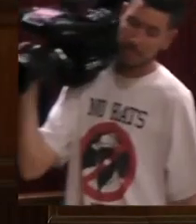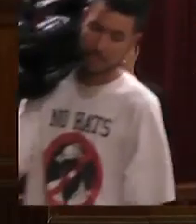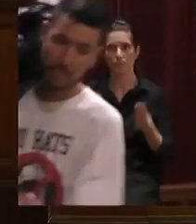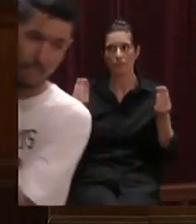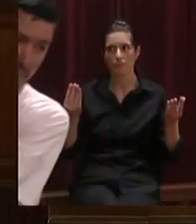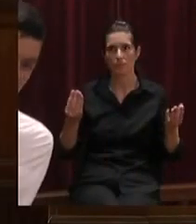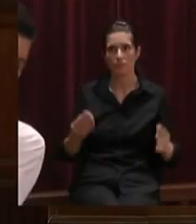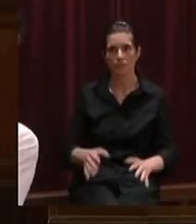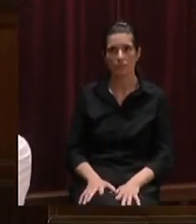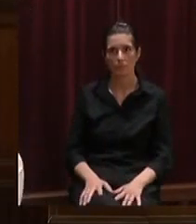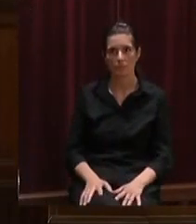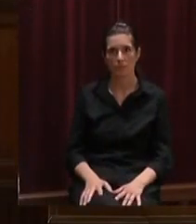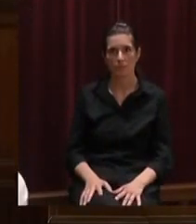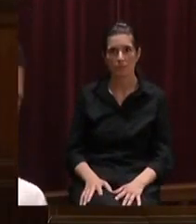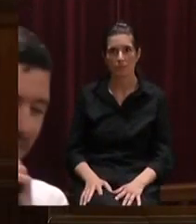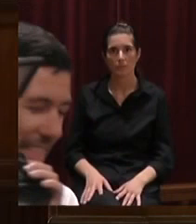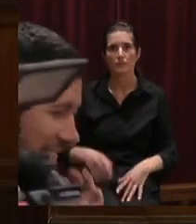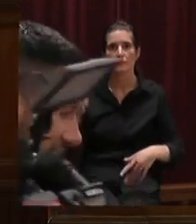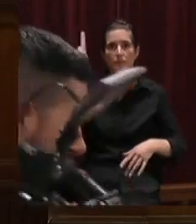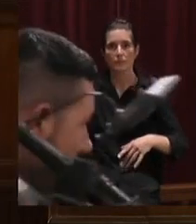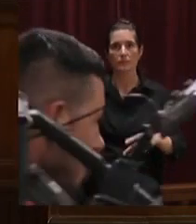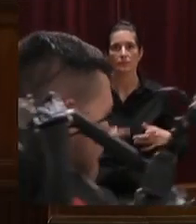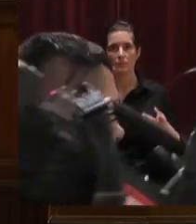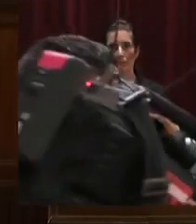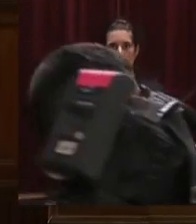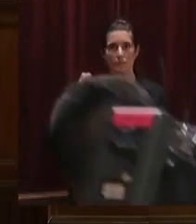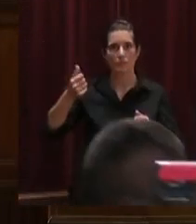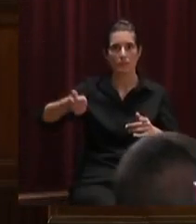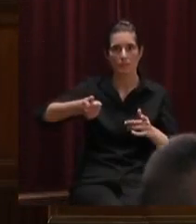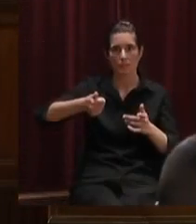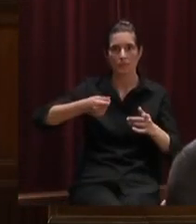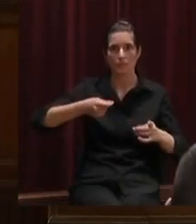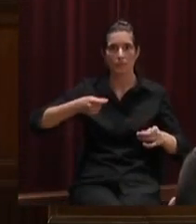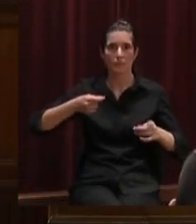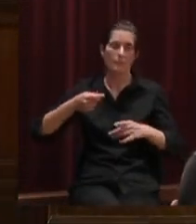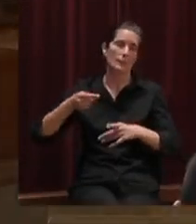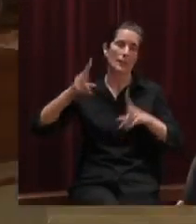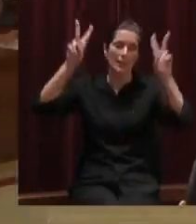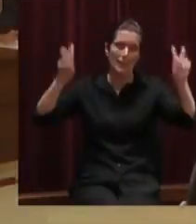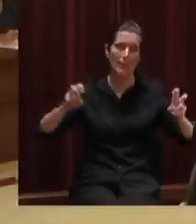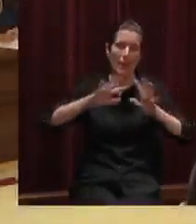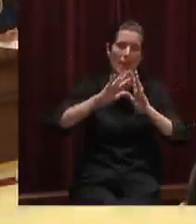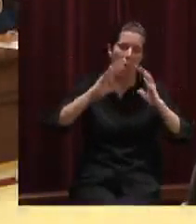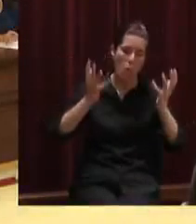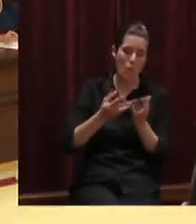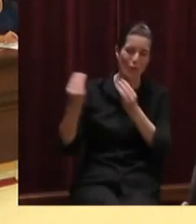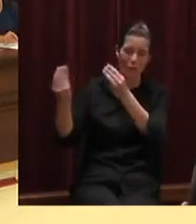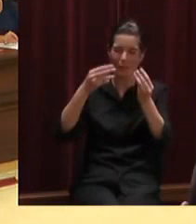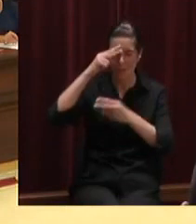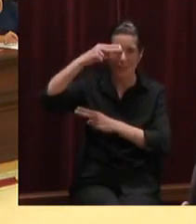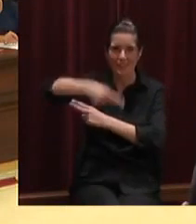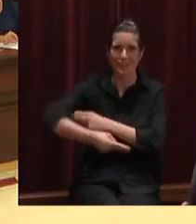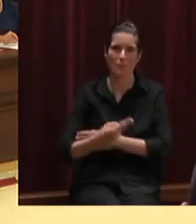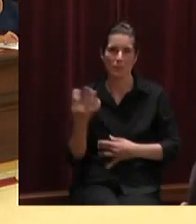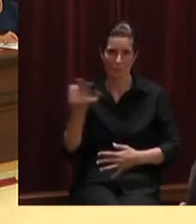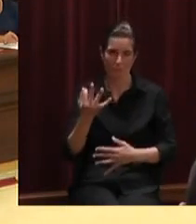seguir obrint camí per combatre el desafiament ambiental i climàtic, que ens obliga a ser més decidits i contundents que